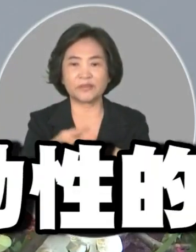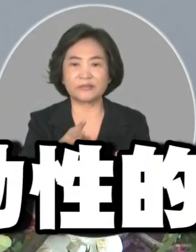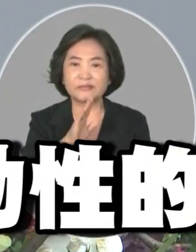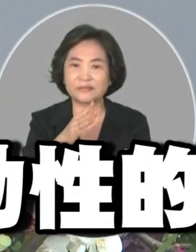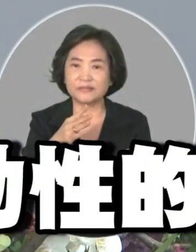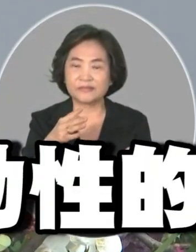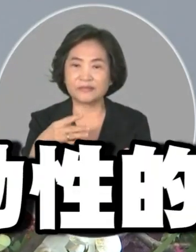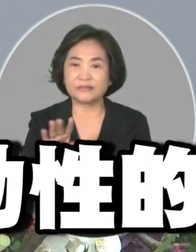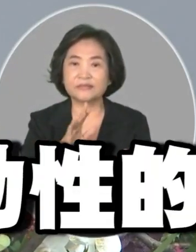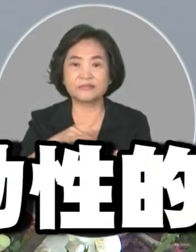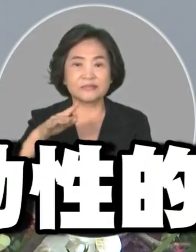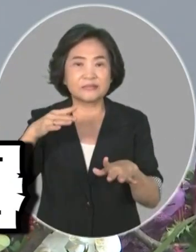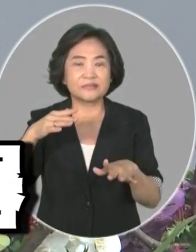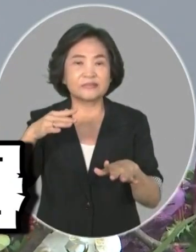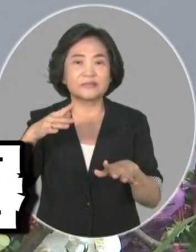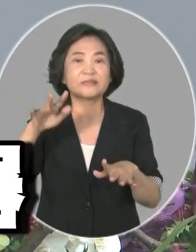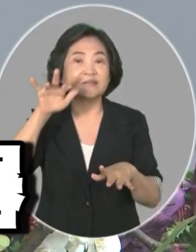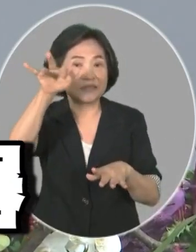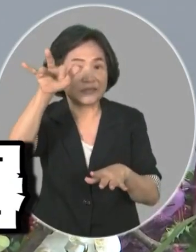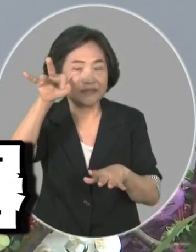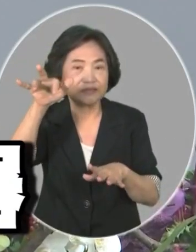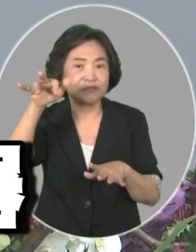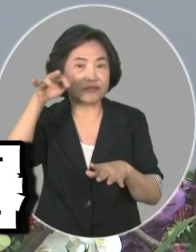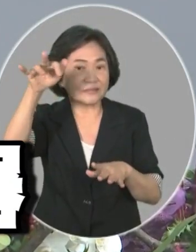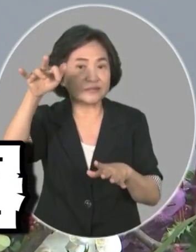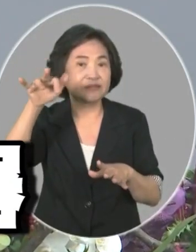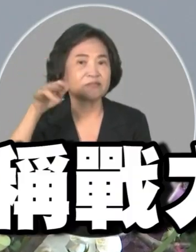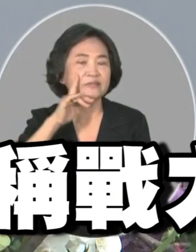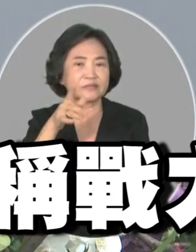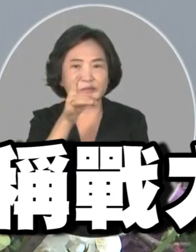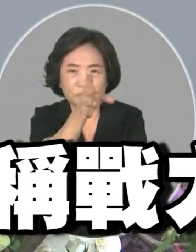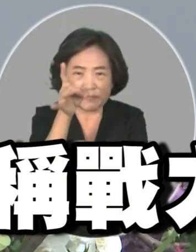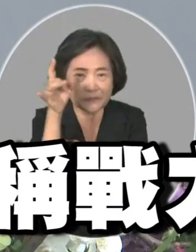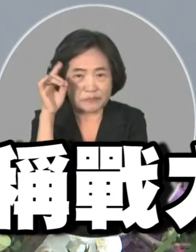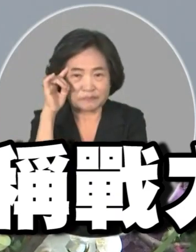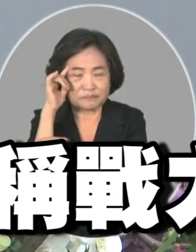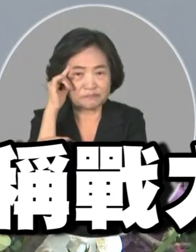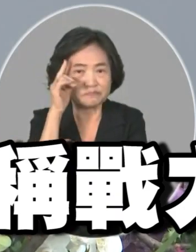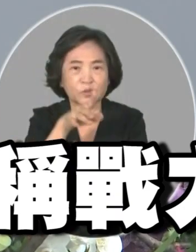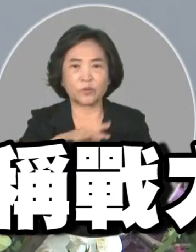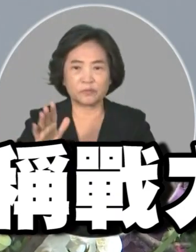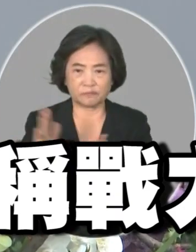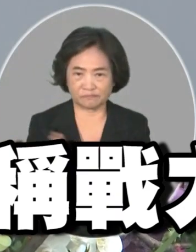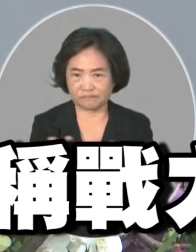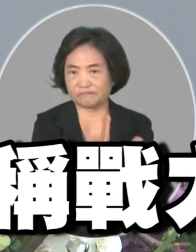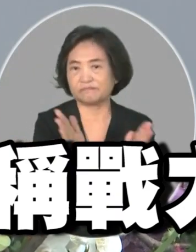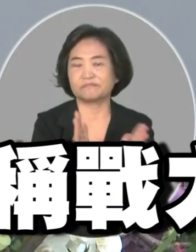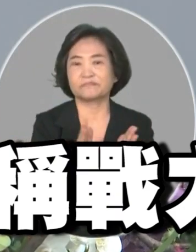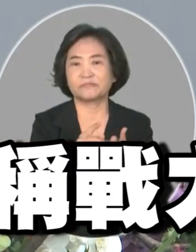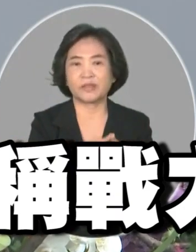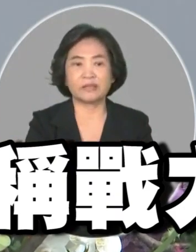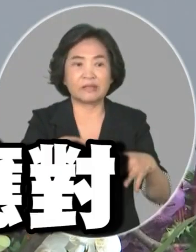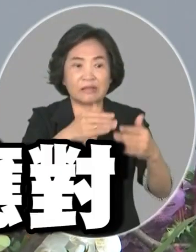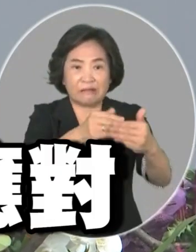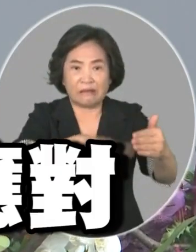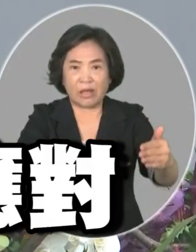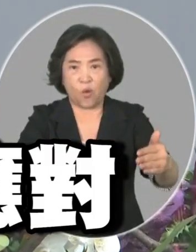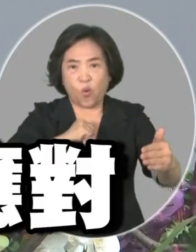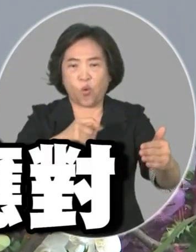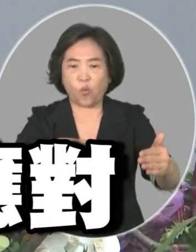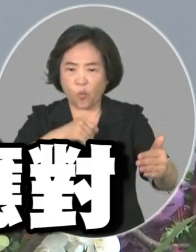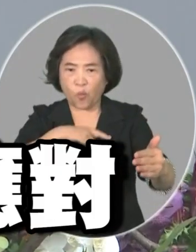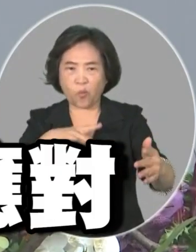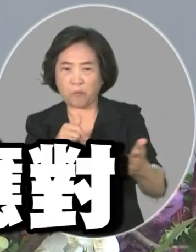型高机动性的精准打击武器，来建构完整的不对称战力，确保台